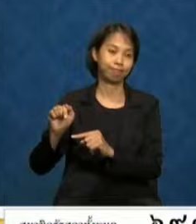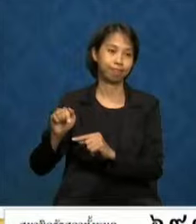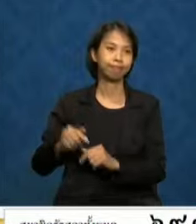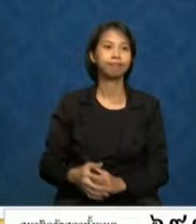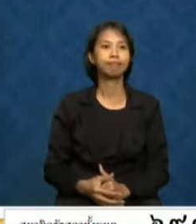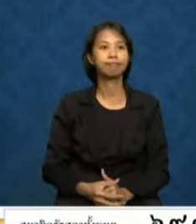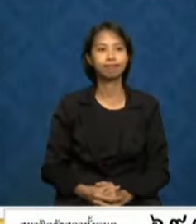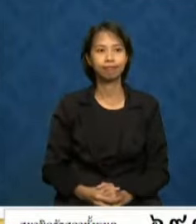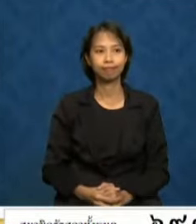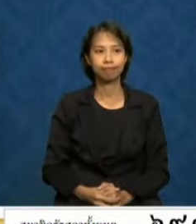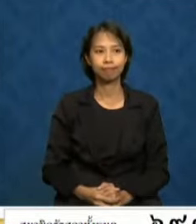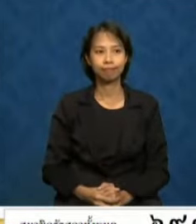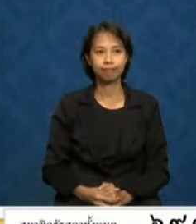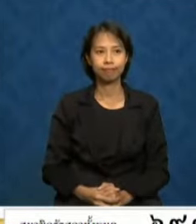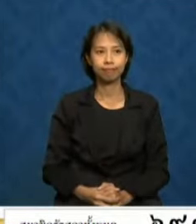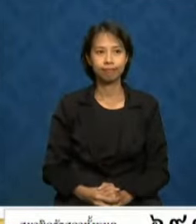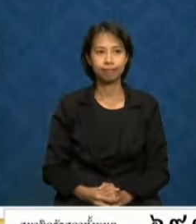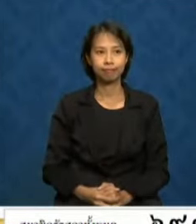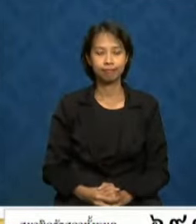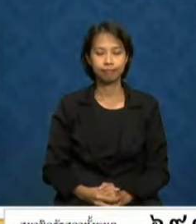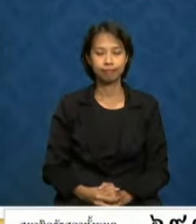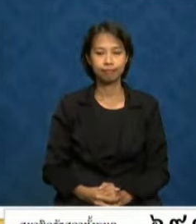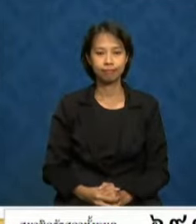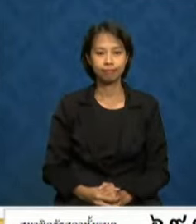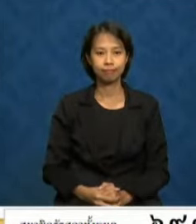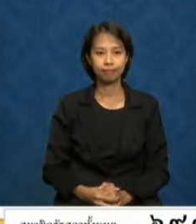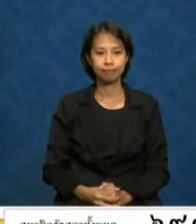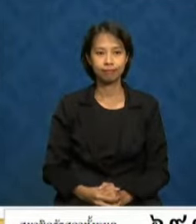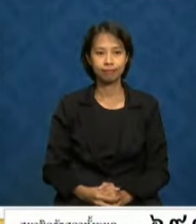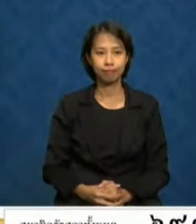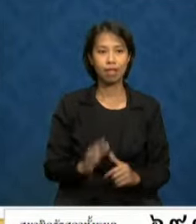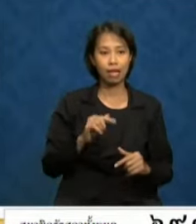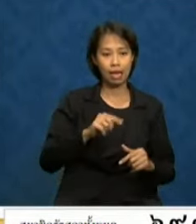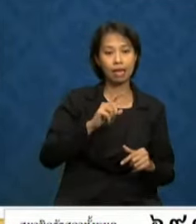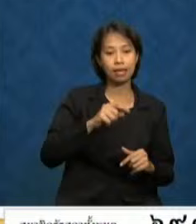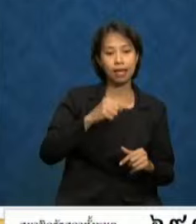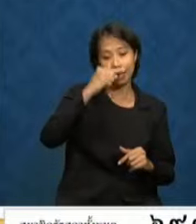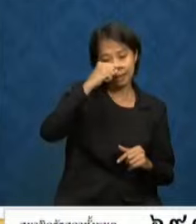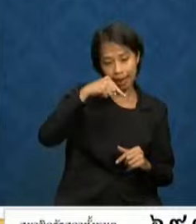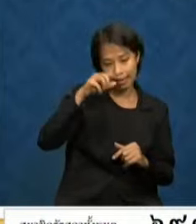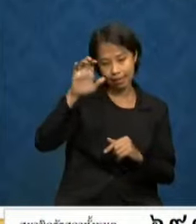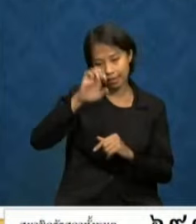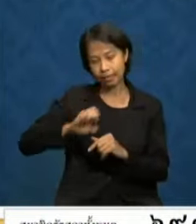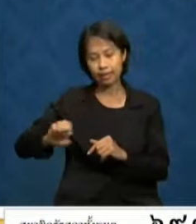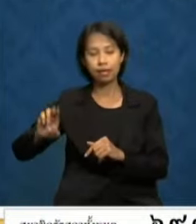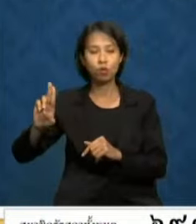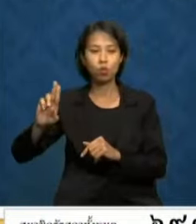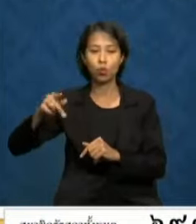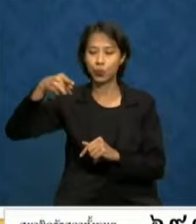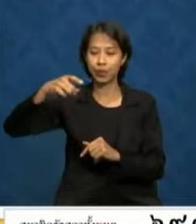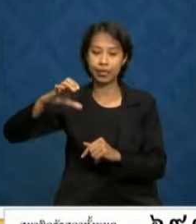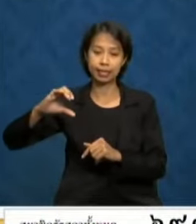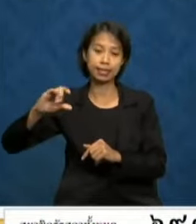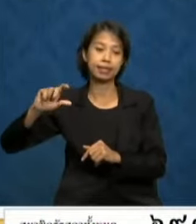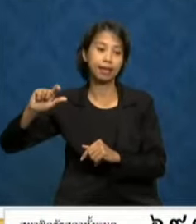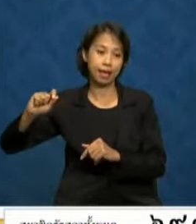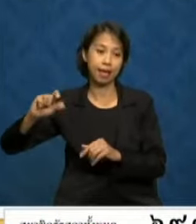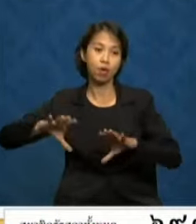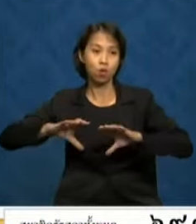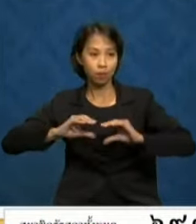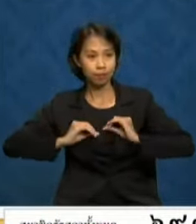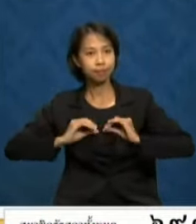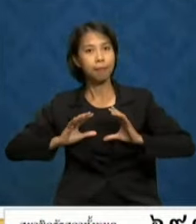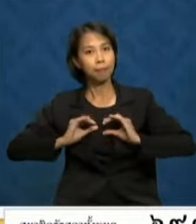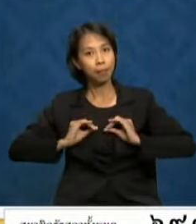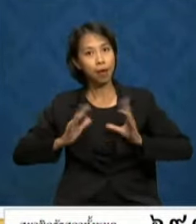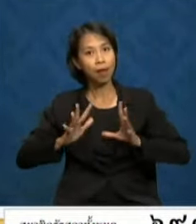พยุโรปและรัฐสมาชิกกับอีกฝ่ายหนึ่งคือราชอาณาจักรไทยหรือไม่นะครับก่อนที่